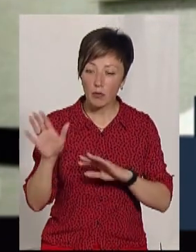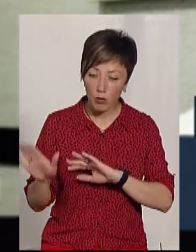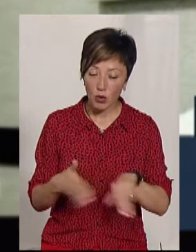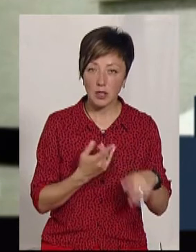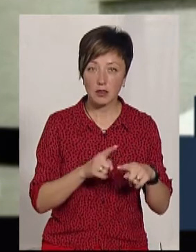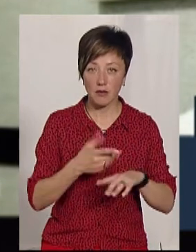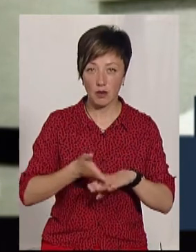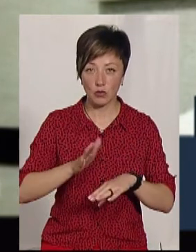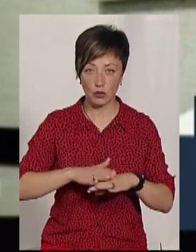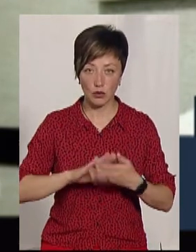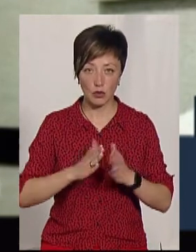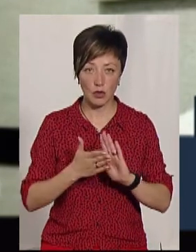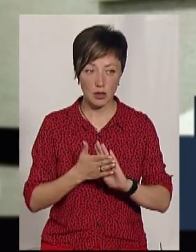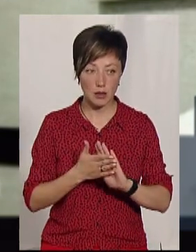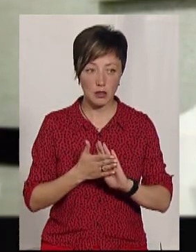це